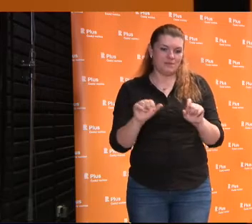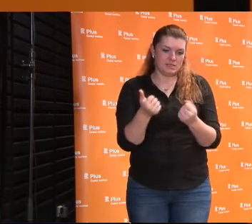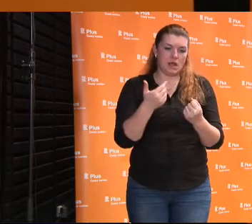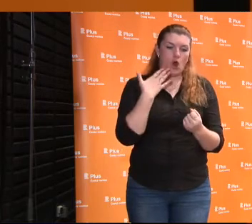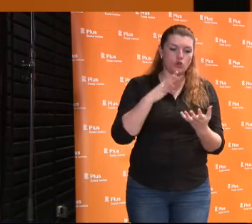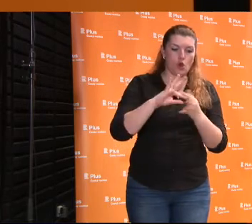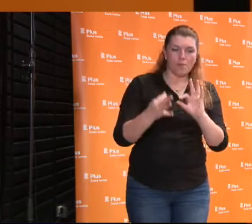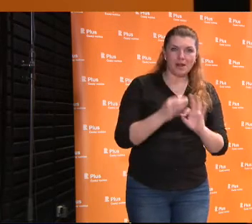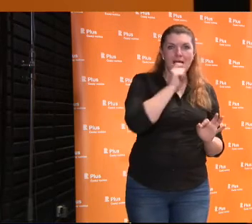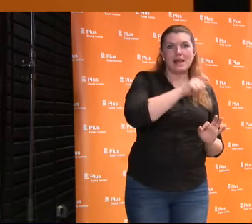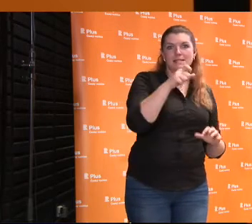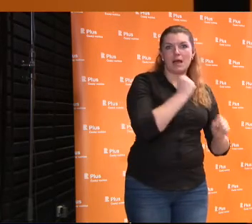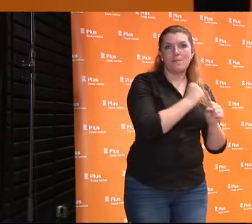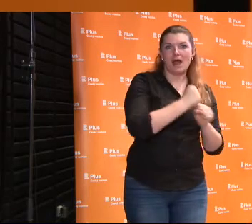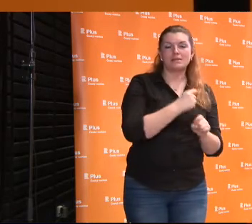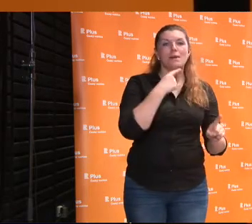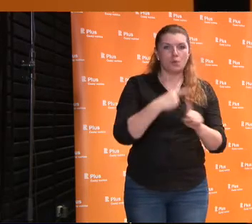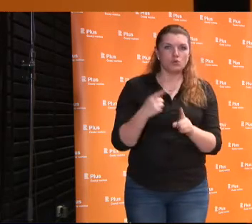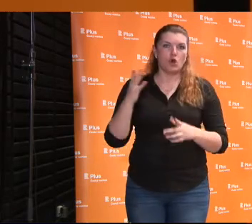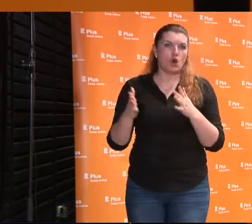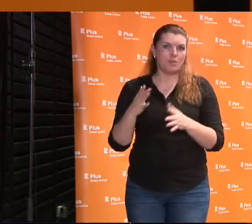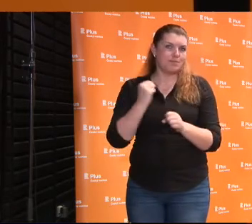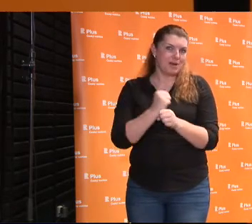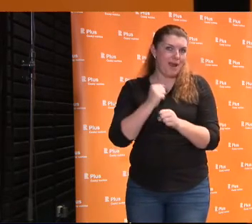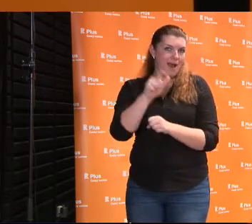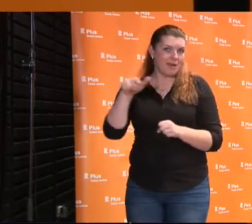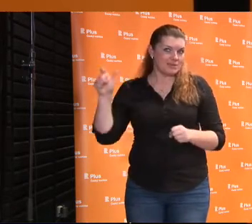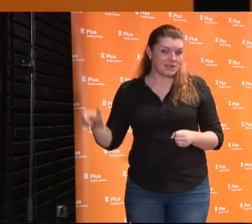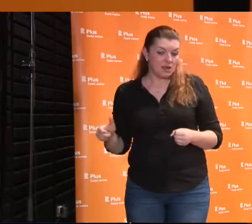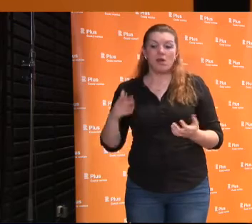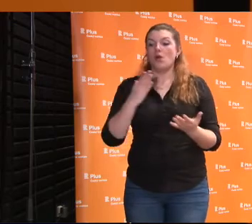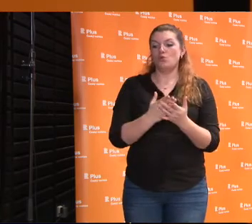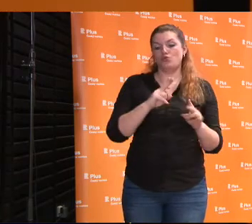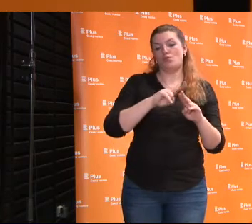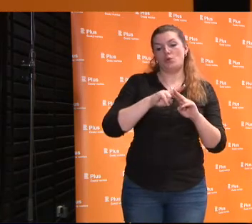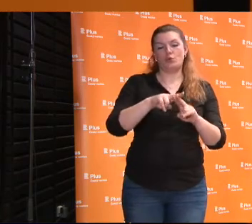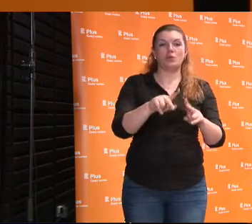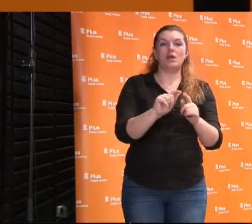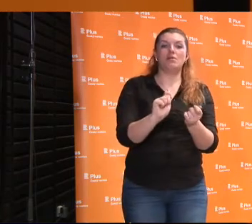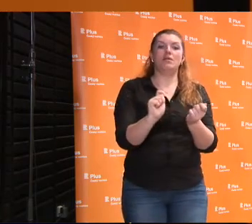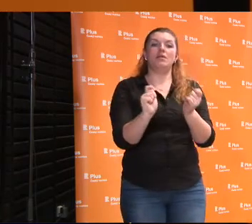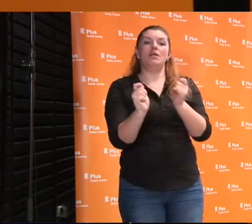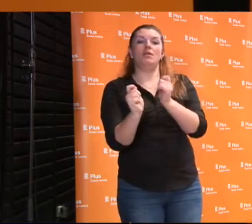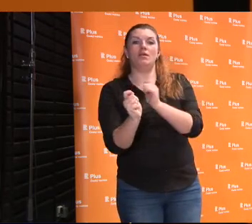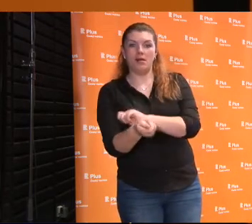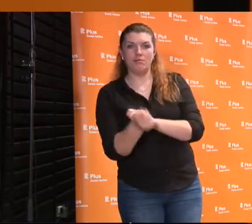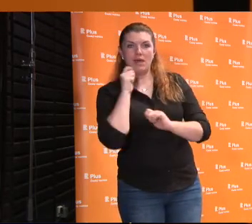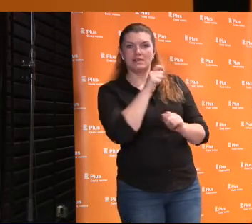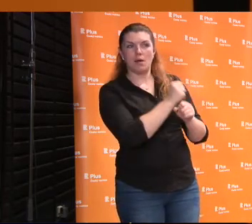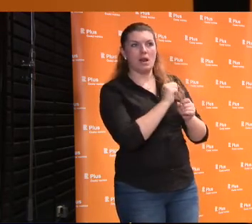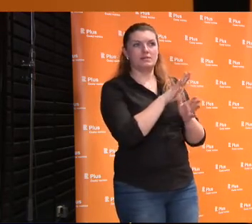lidské práce a nelidské práce, mrtvé práce, a že se postupně přesouvá ten podíl na tu mrtvou práci,